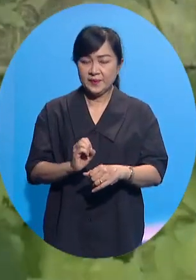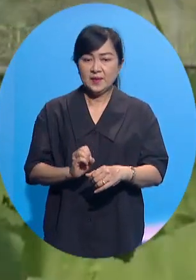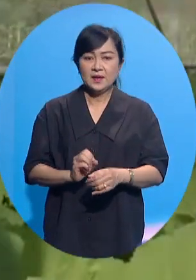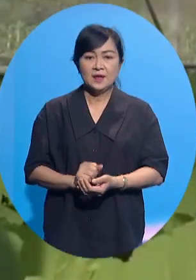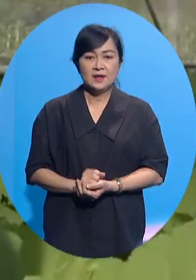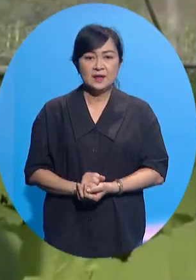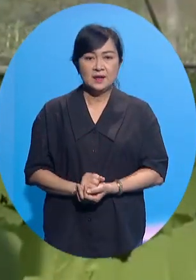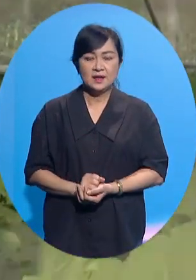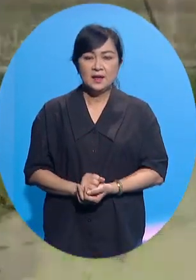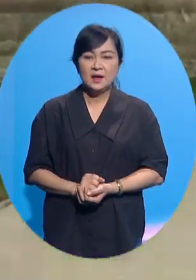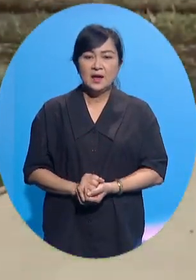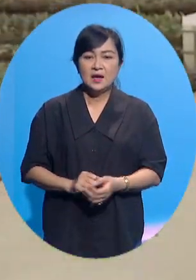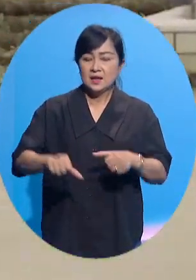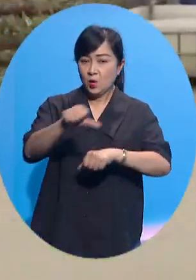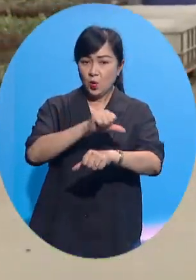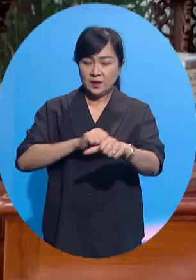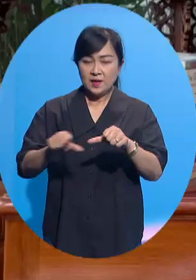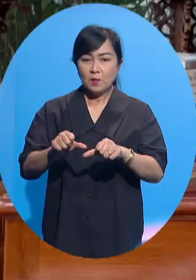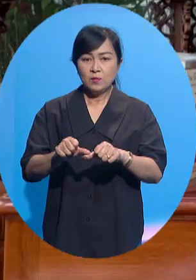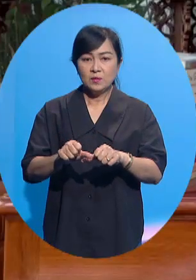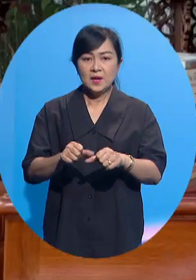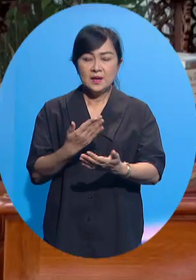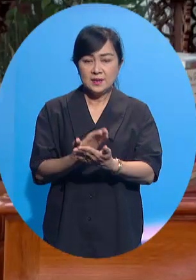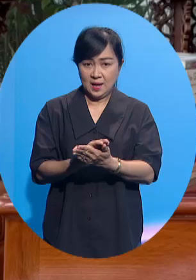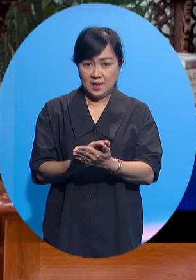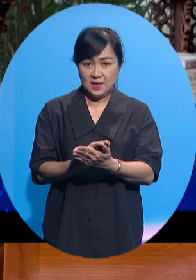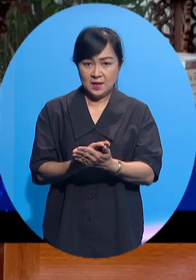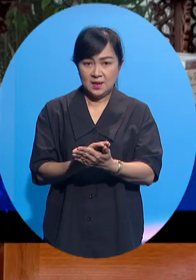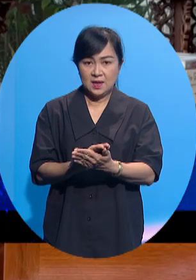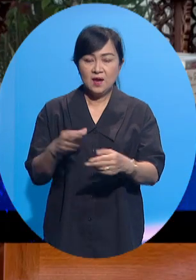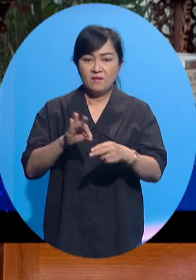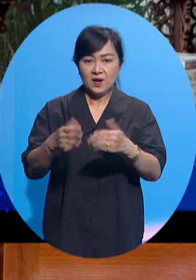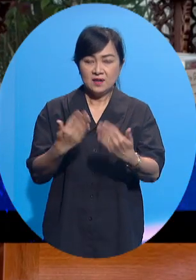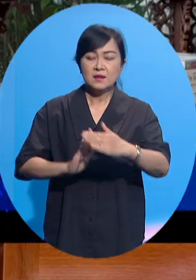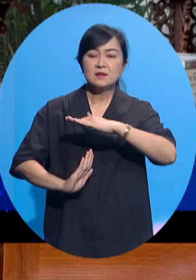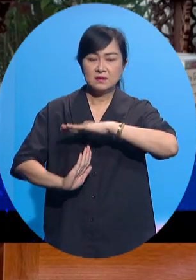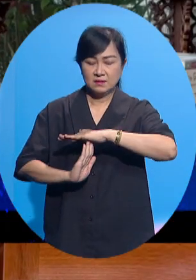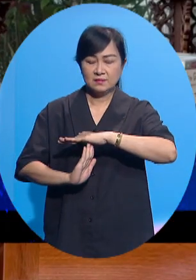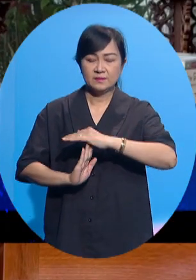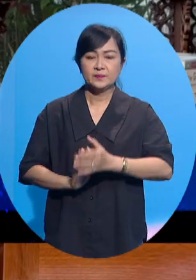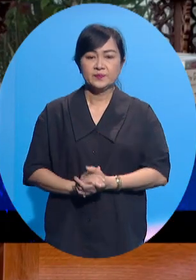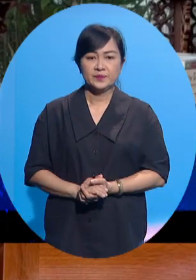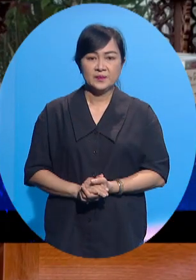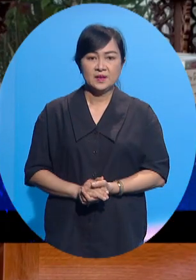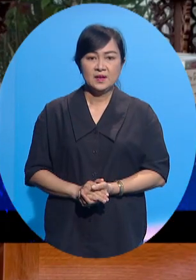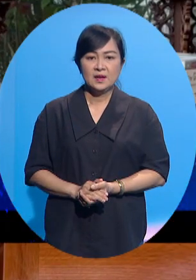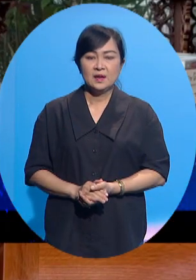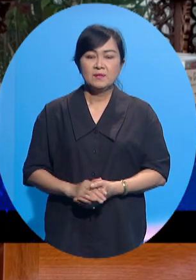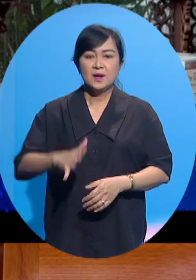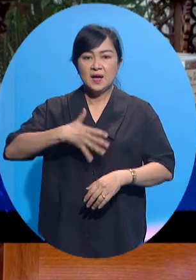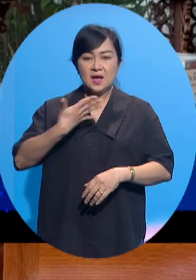đc nă đng thái nào đó để cho cái vấn đề này được ngay mới giúp